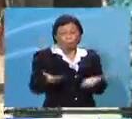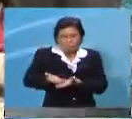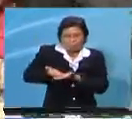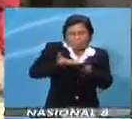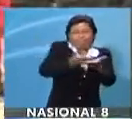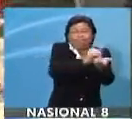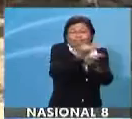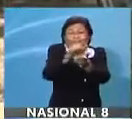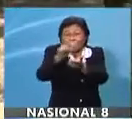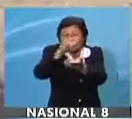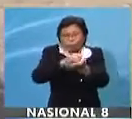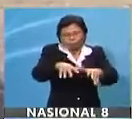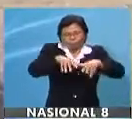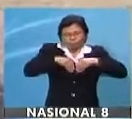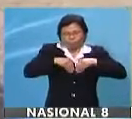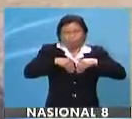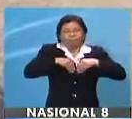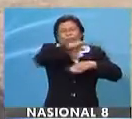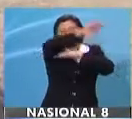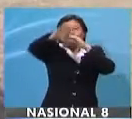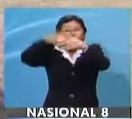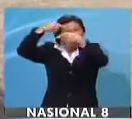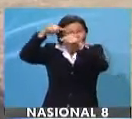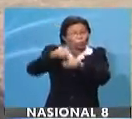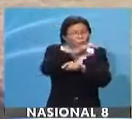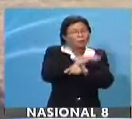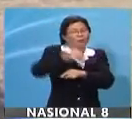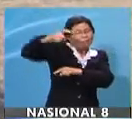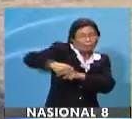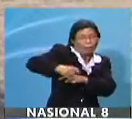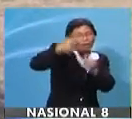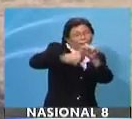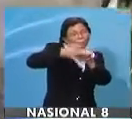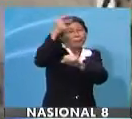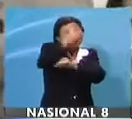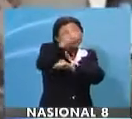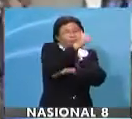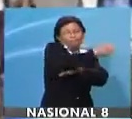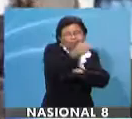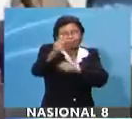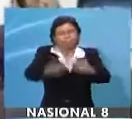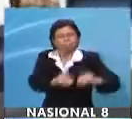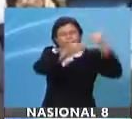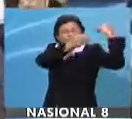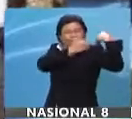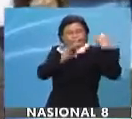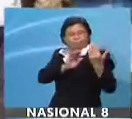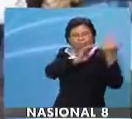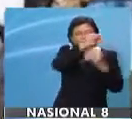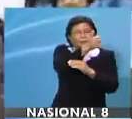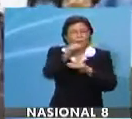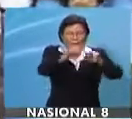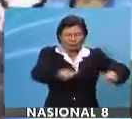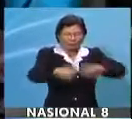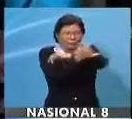yang diluluskan itu diterima pakai secara konsensus dan mengharuskan setiap kerajaan bertanggungjawab penuh terhadap hak kanak-kanak